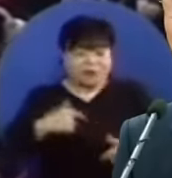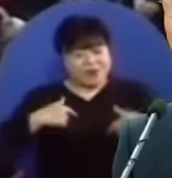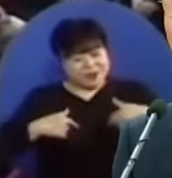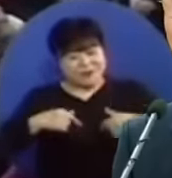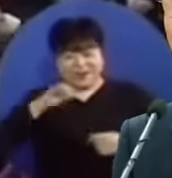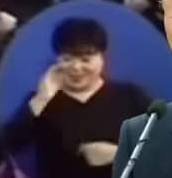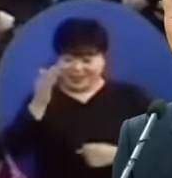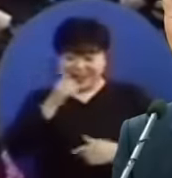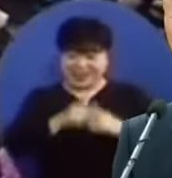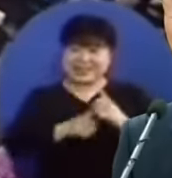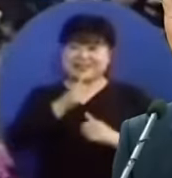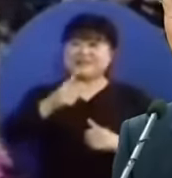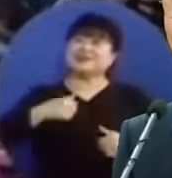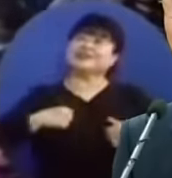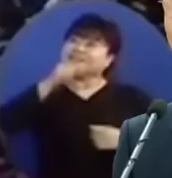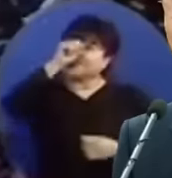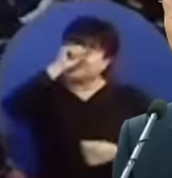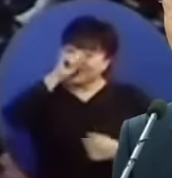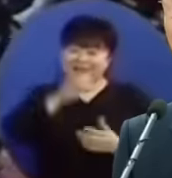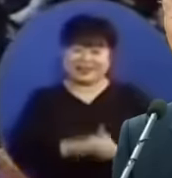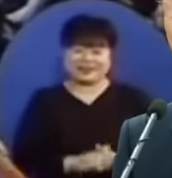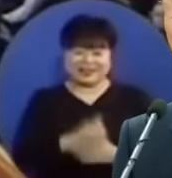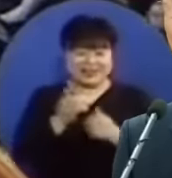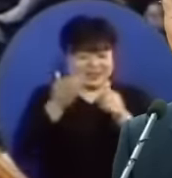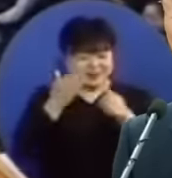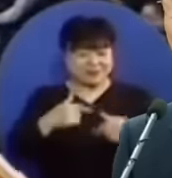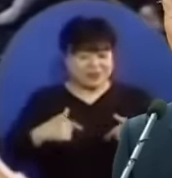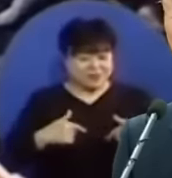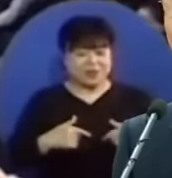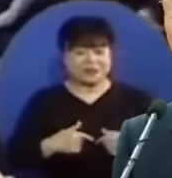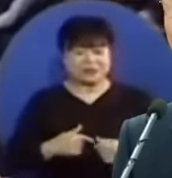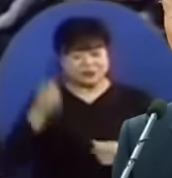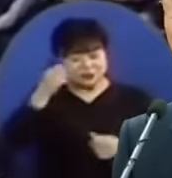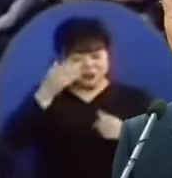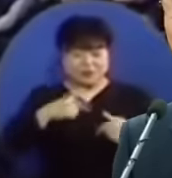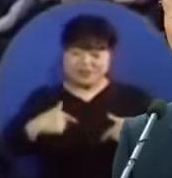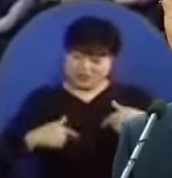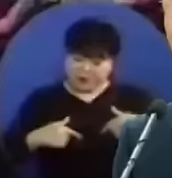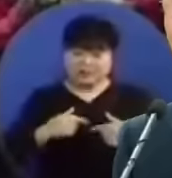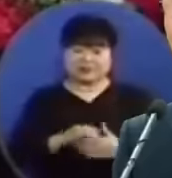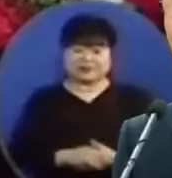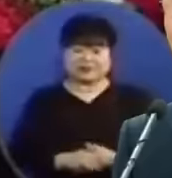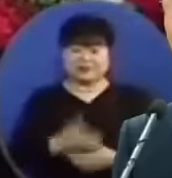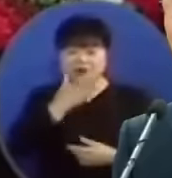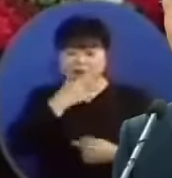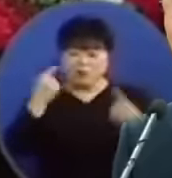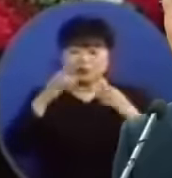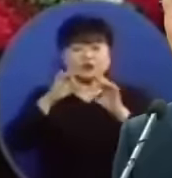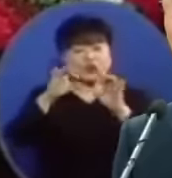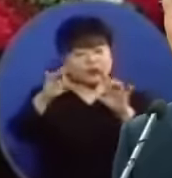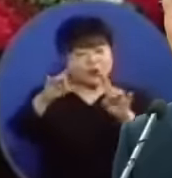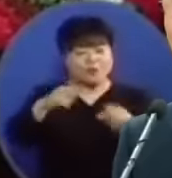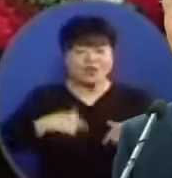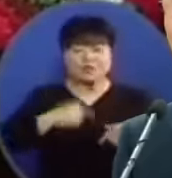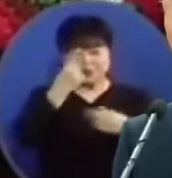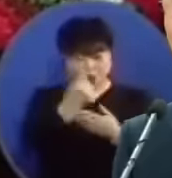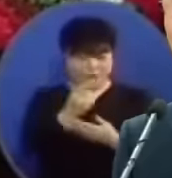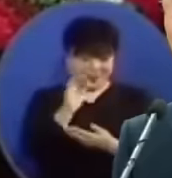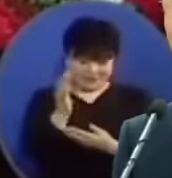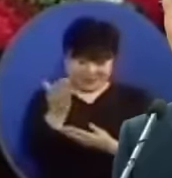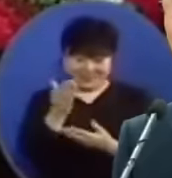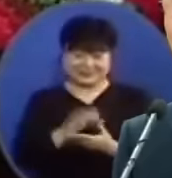해야 하나님께서 기뻐하시는 것입니다. 그리고 하나님이 기뻐하시고 성령님이 기뻐하시는 복음 전도를 하면 기쁨이 다가오는